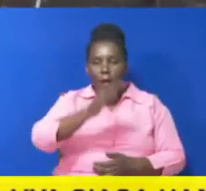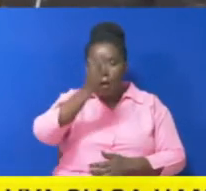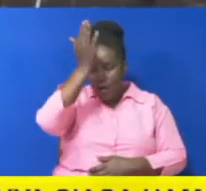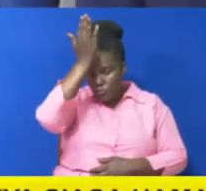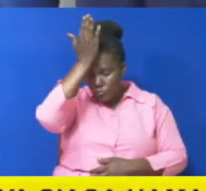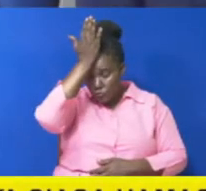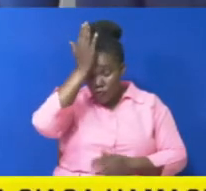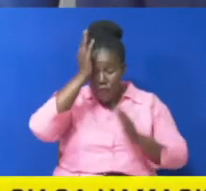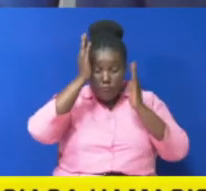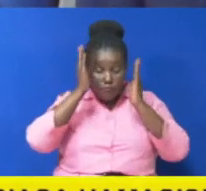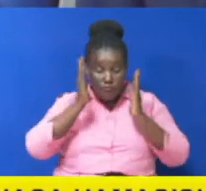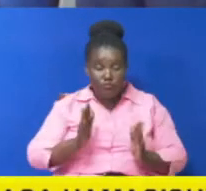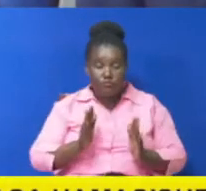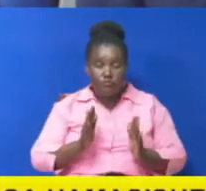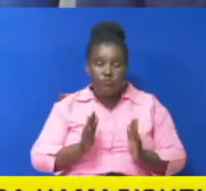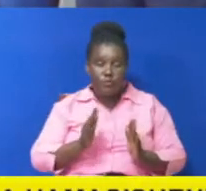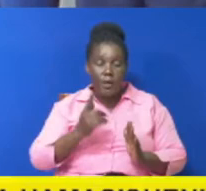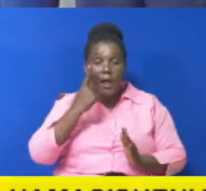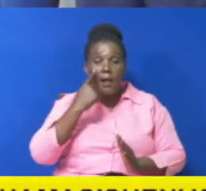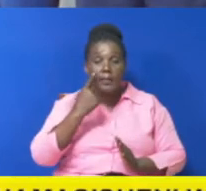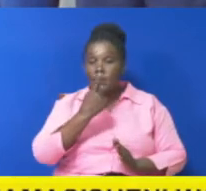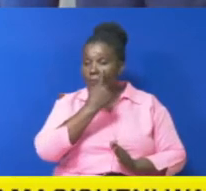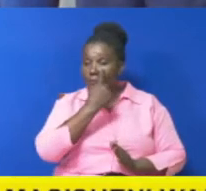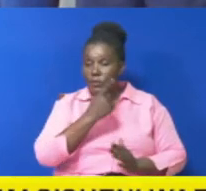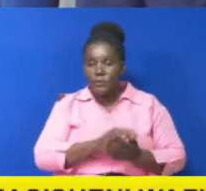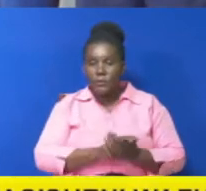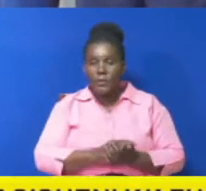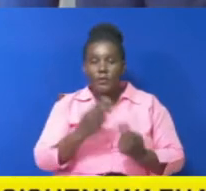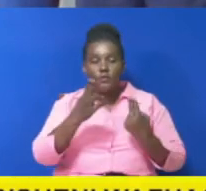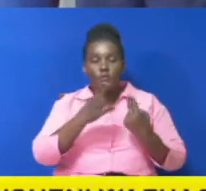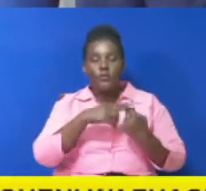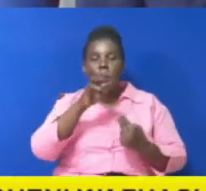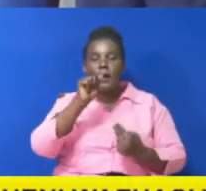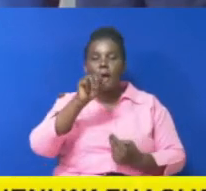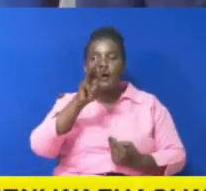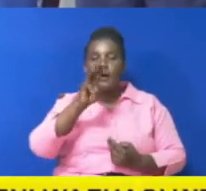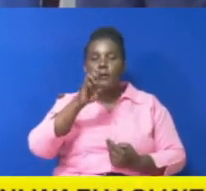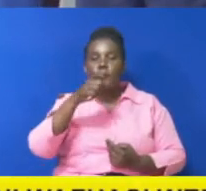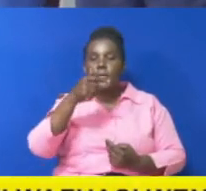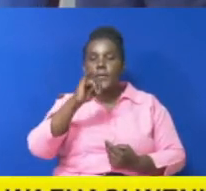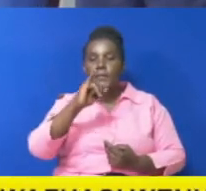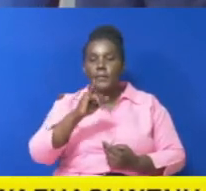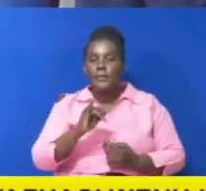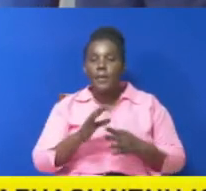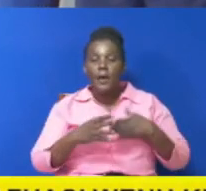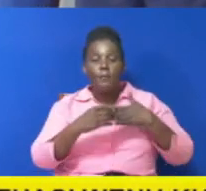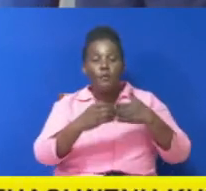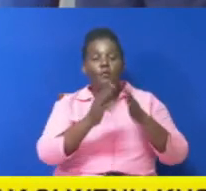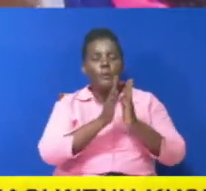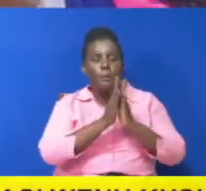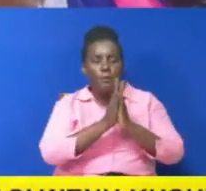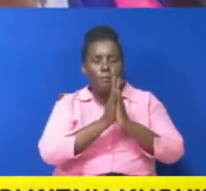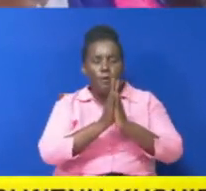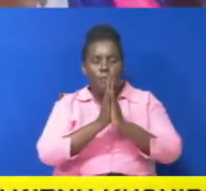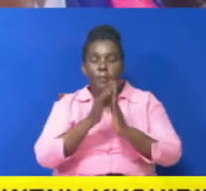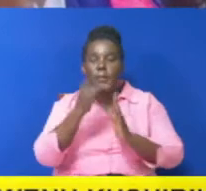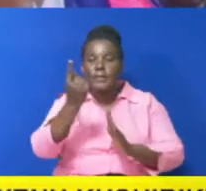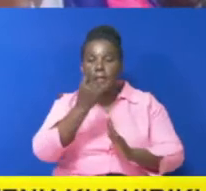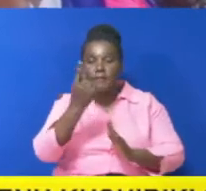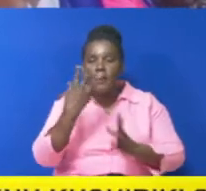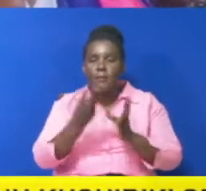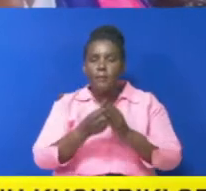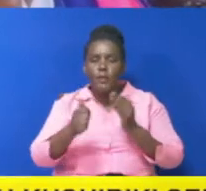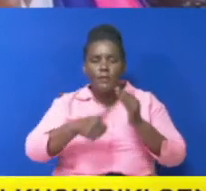Pentecostal Assemblies of God PAGT nchini Dr. Daniel Aweti ameongoza maombi ya kuliombea taifa pamoja na viongozi